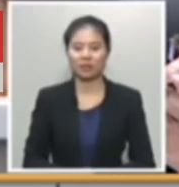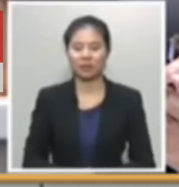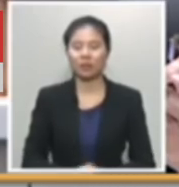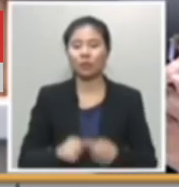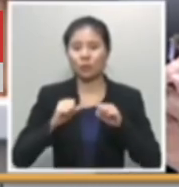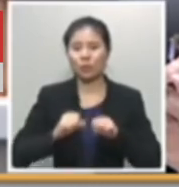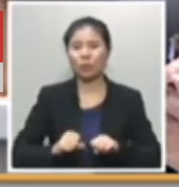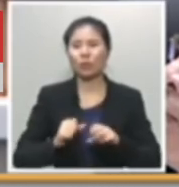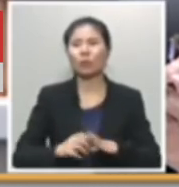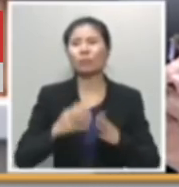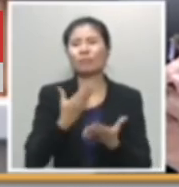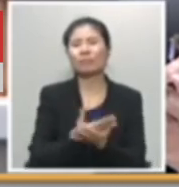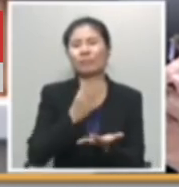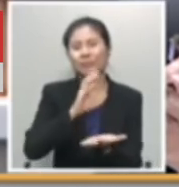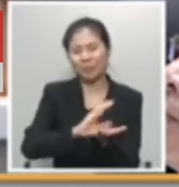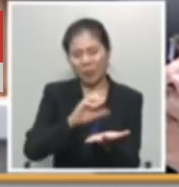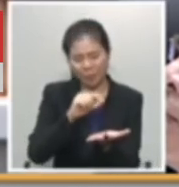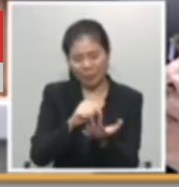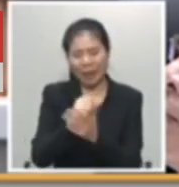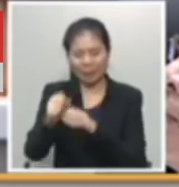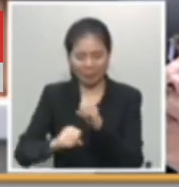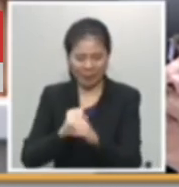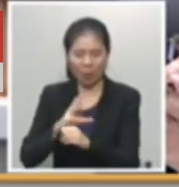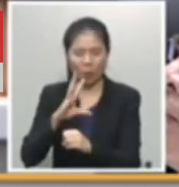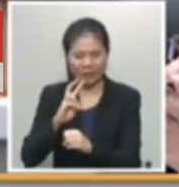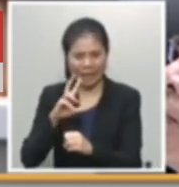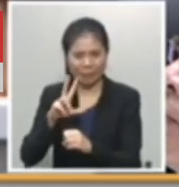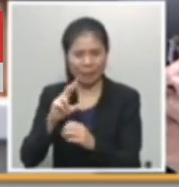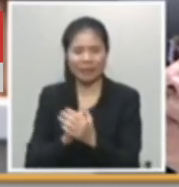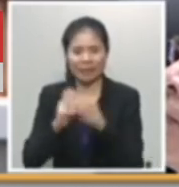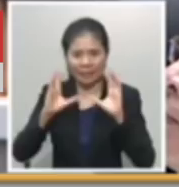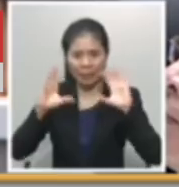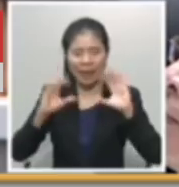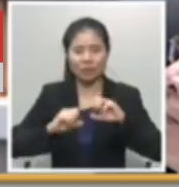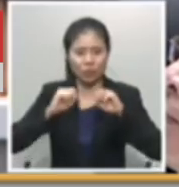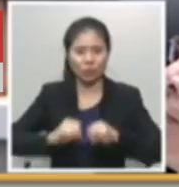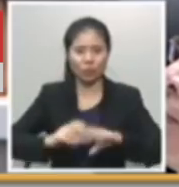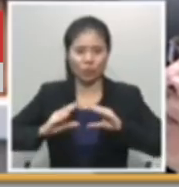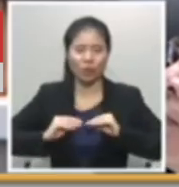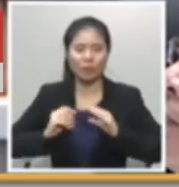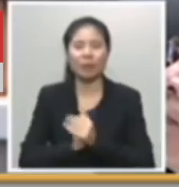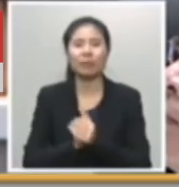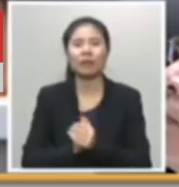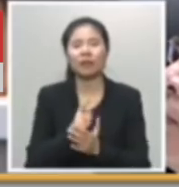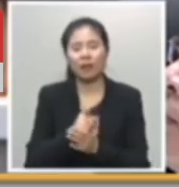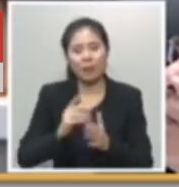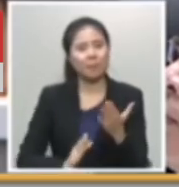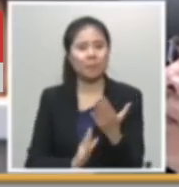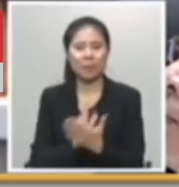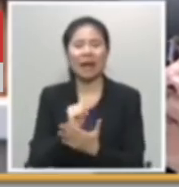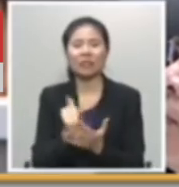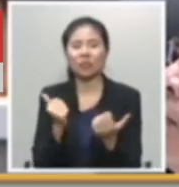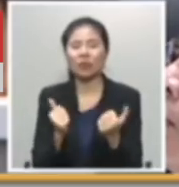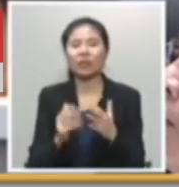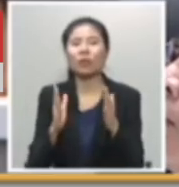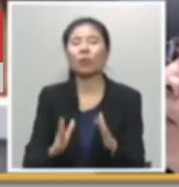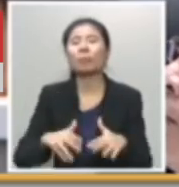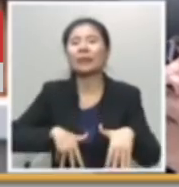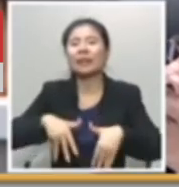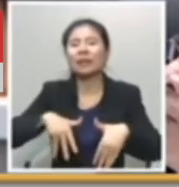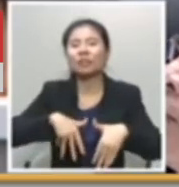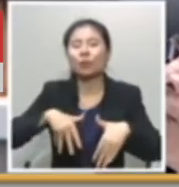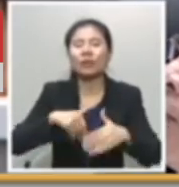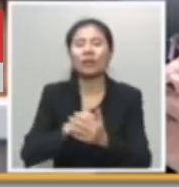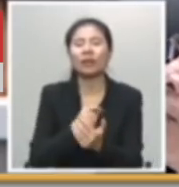ผ่านงบประมาณครั้งนี้ท่านคิดให้ดีนะครับบนความทุกข์ยากของพี่น้องประชาชนวันนี้รัฐบาลไม่ได้จัดงบ